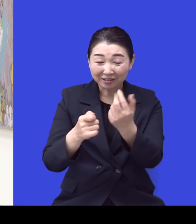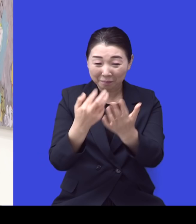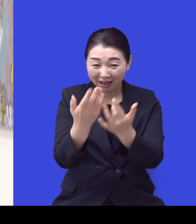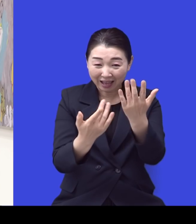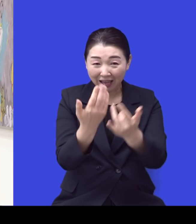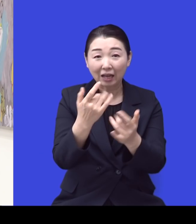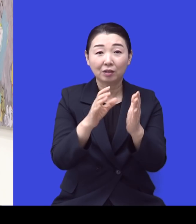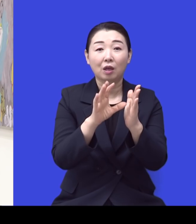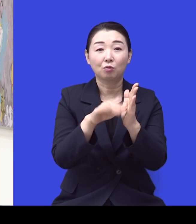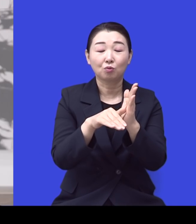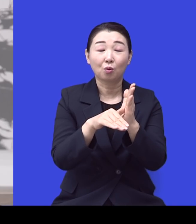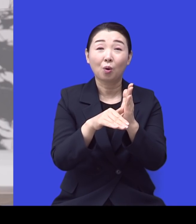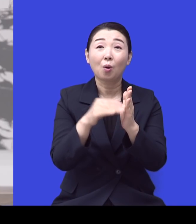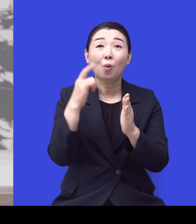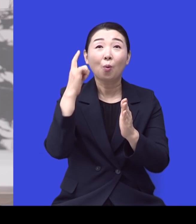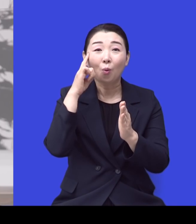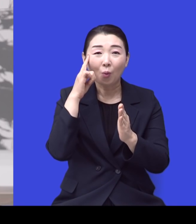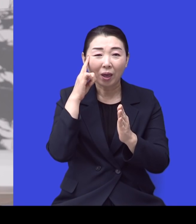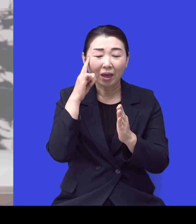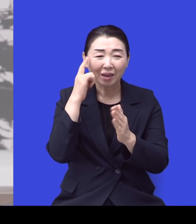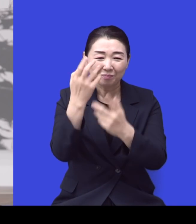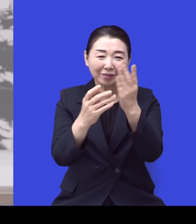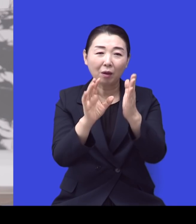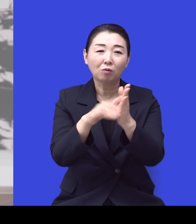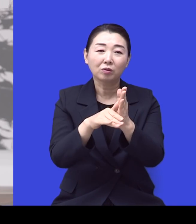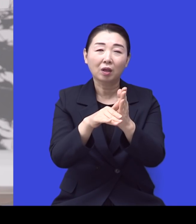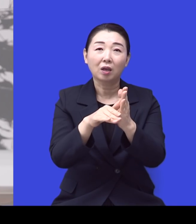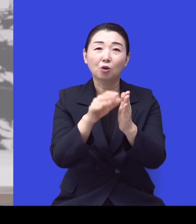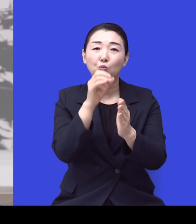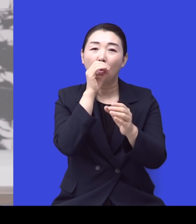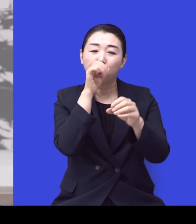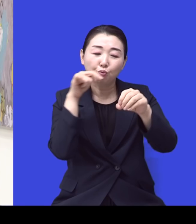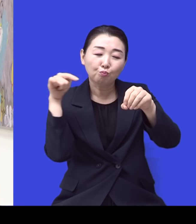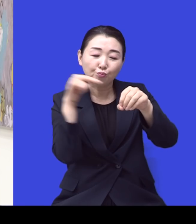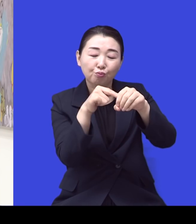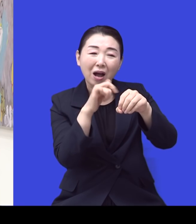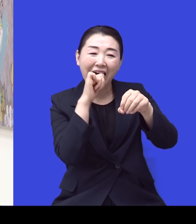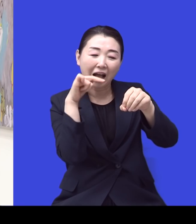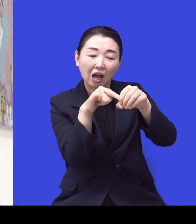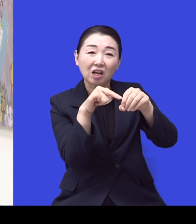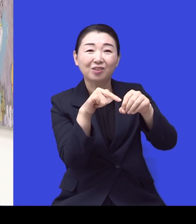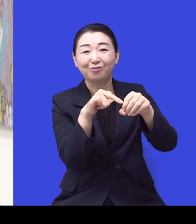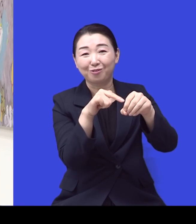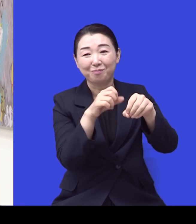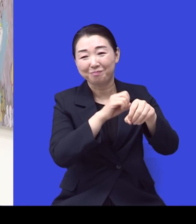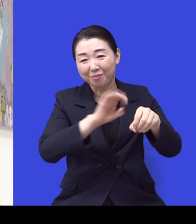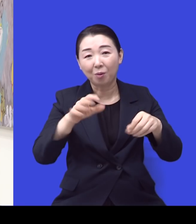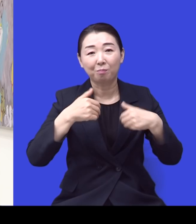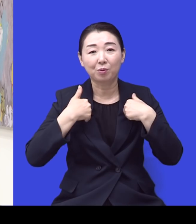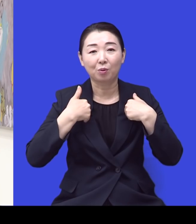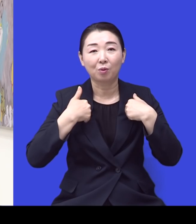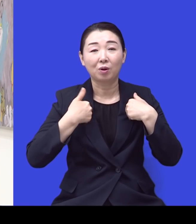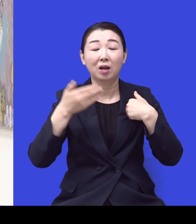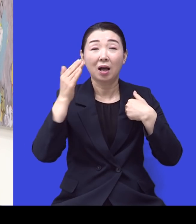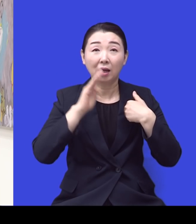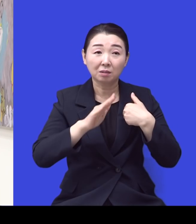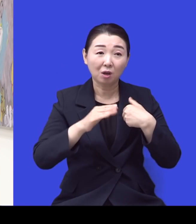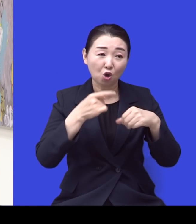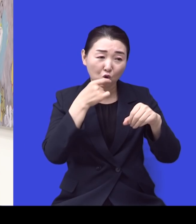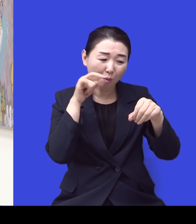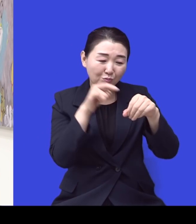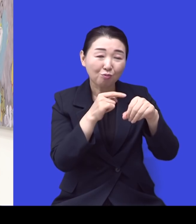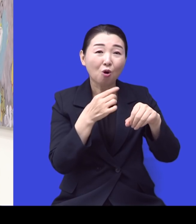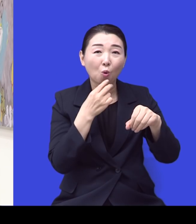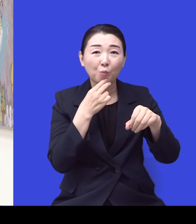이제 구멍을 뚫어서 소각을 해야 되는데 예. 안 그런 거예요. 예, 그게 이제 온전한 게 그 안에 있었던 거예요.